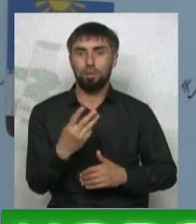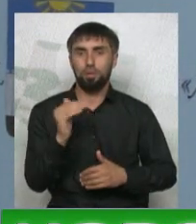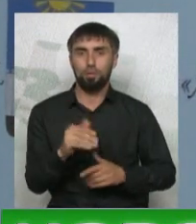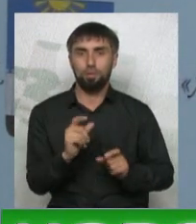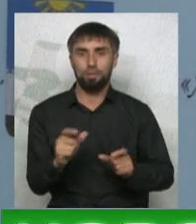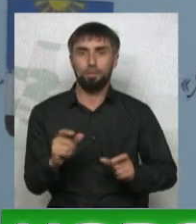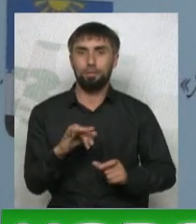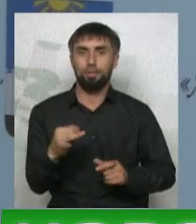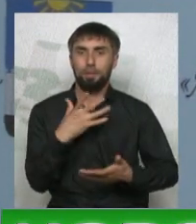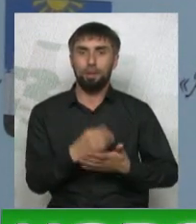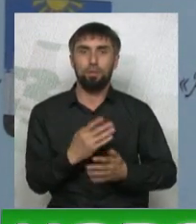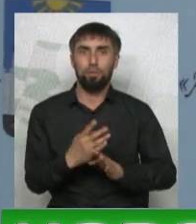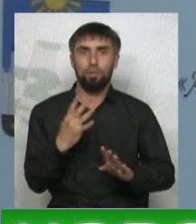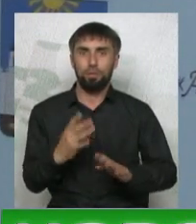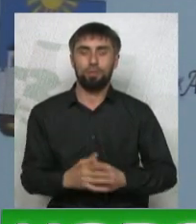человек. И в свою